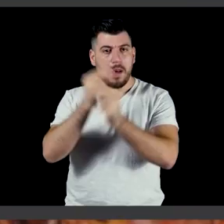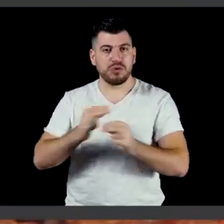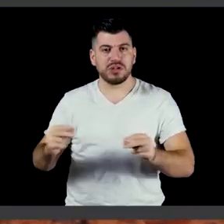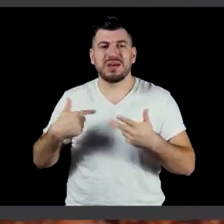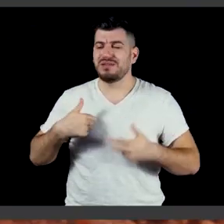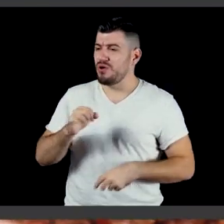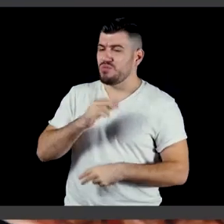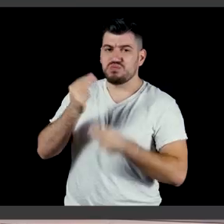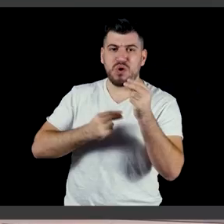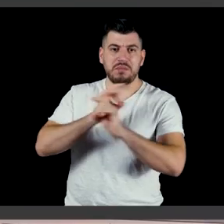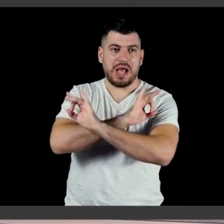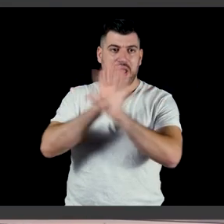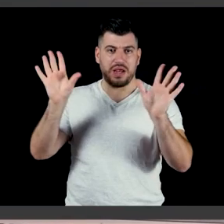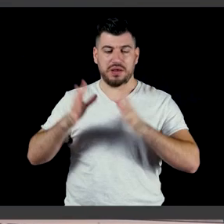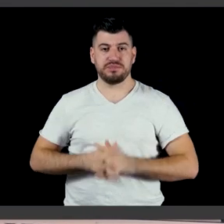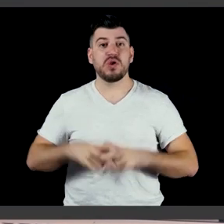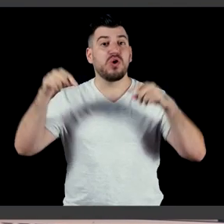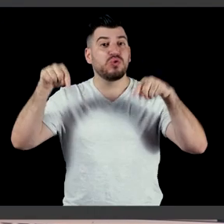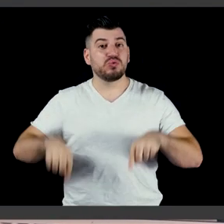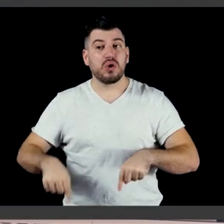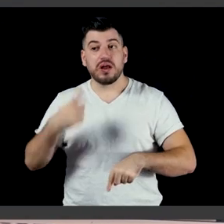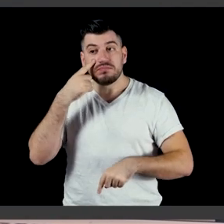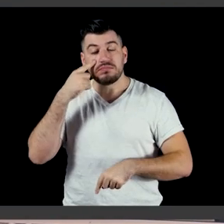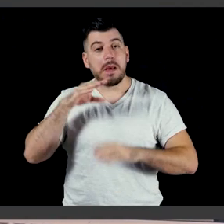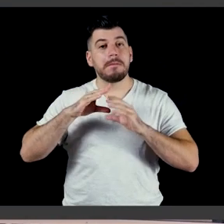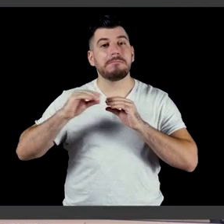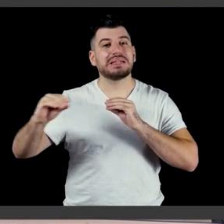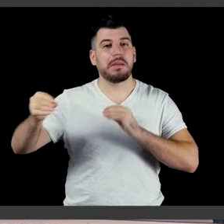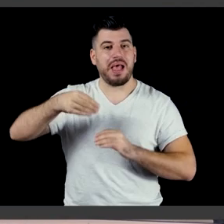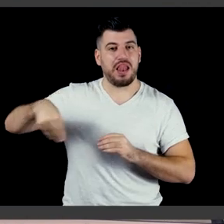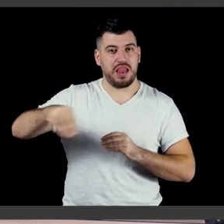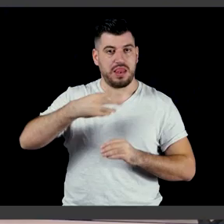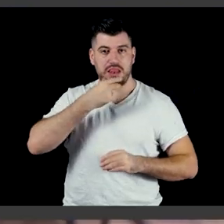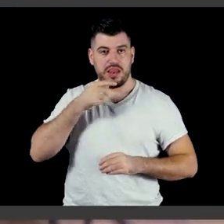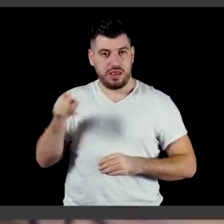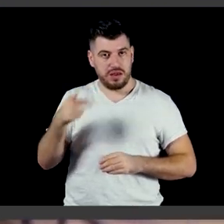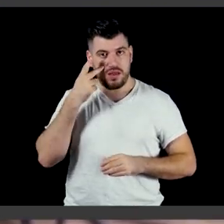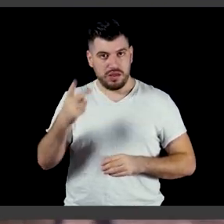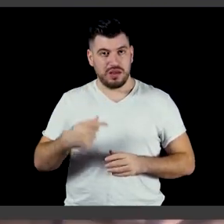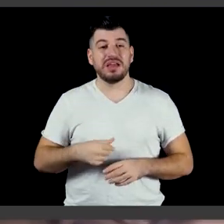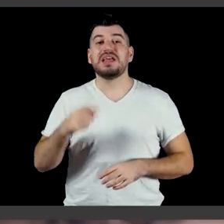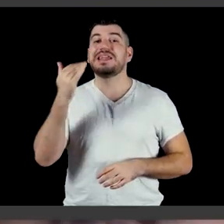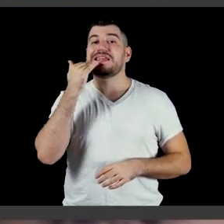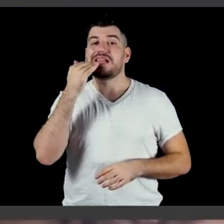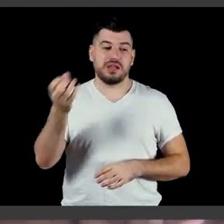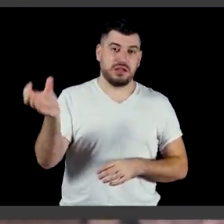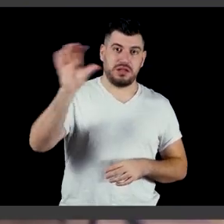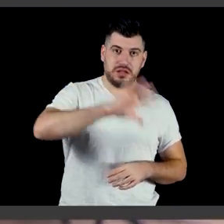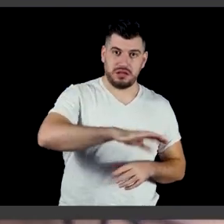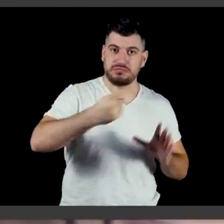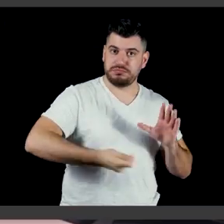υπάρχει κανένα πρόβλημα. Λοιπόν, τώρα πίσω στην μπεσαμέλ μας. Θα ρίξω όλο το τυρί μέσα, θα